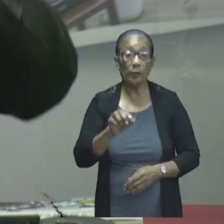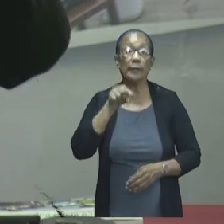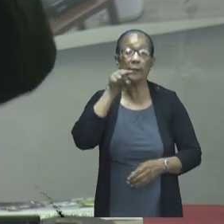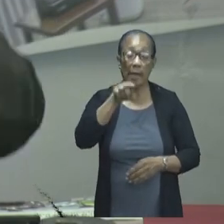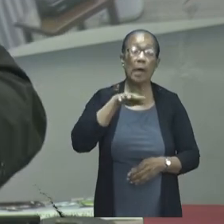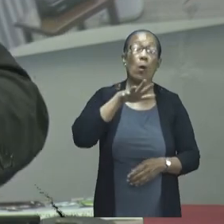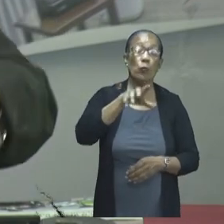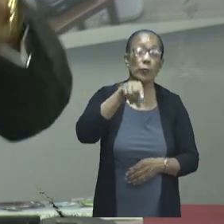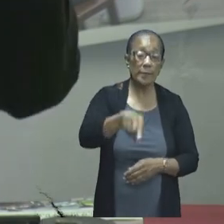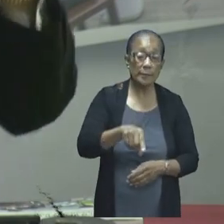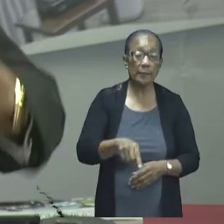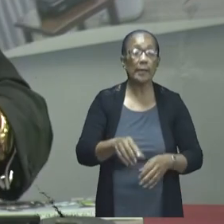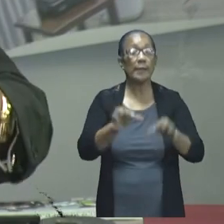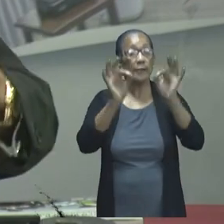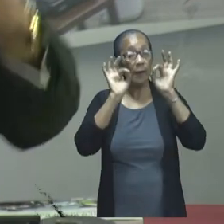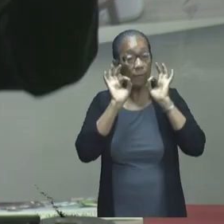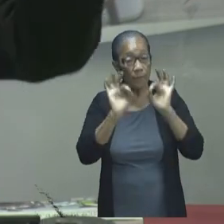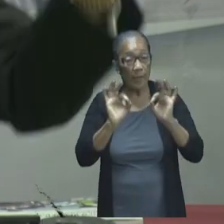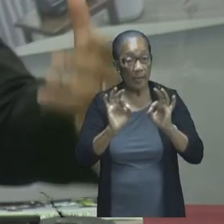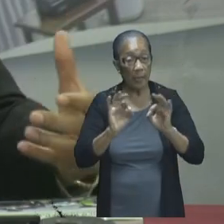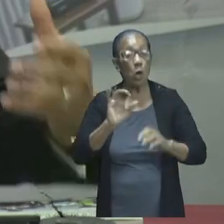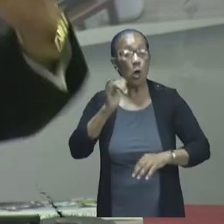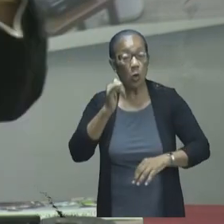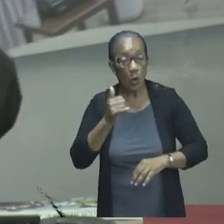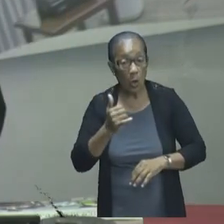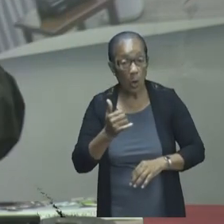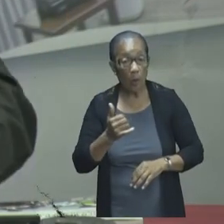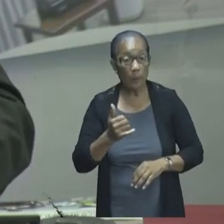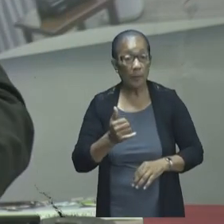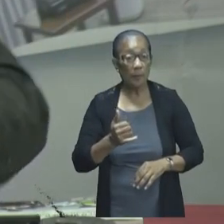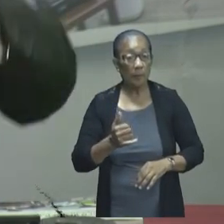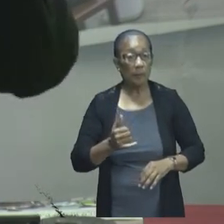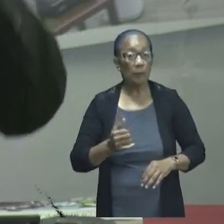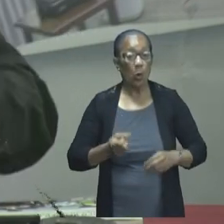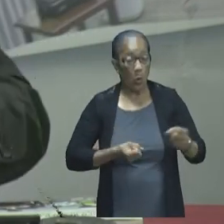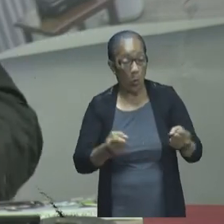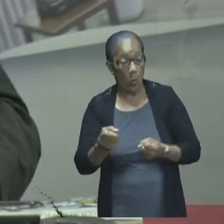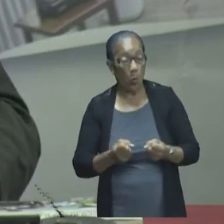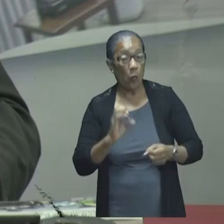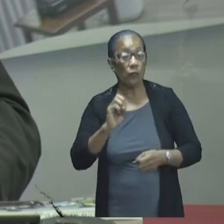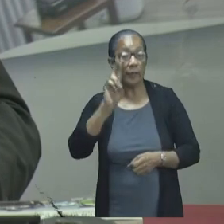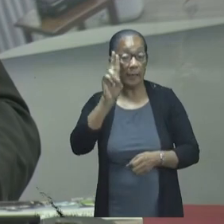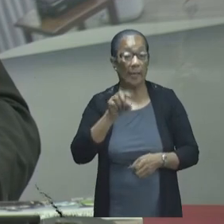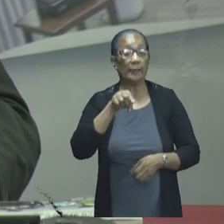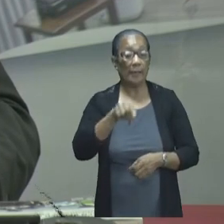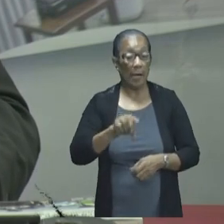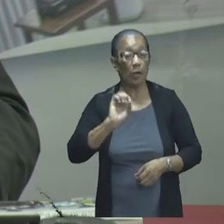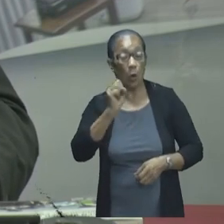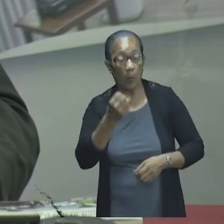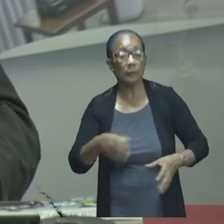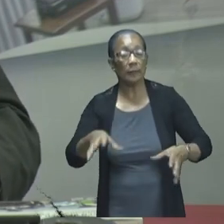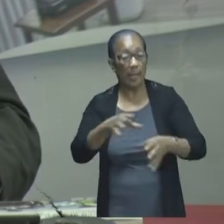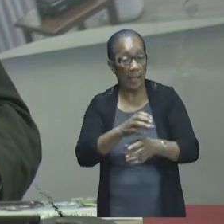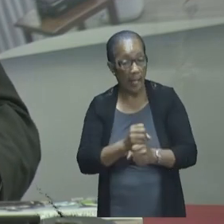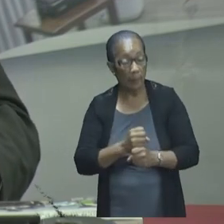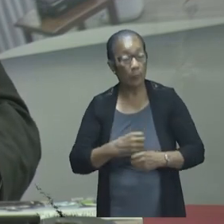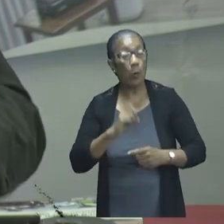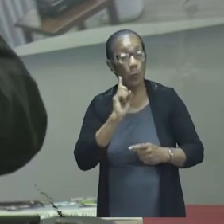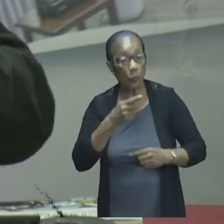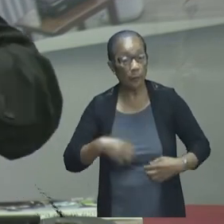gevoel veilig voor jouw land ida zo laat de ja ze voeren poeloe liefst zichtbaar met een herkenbaar poeder dat overheden